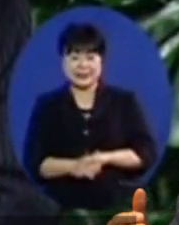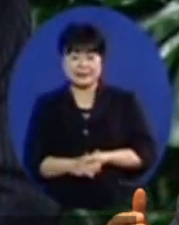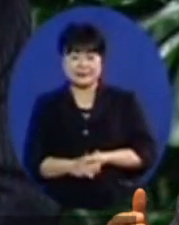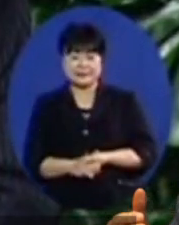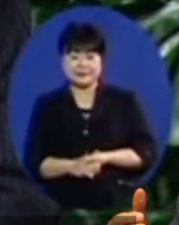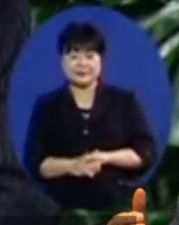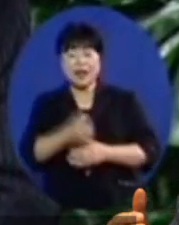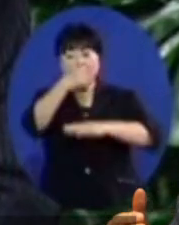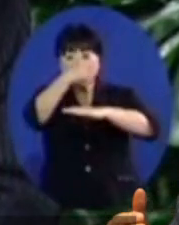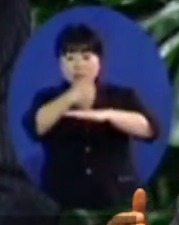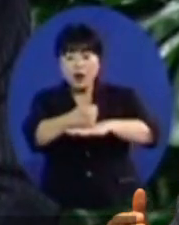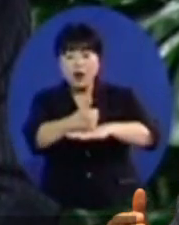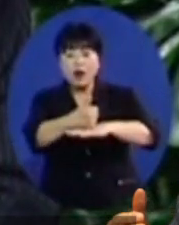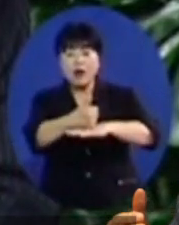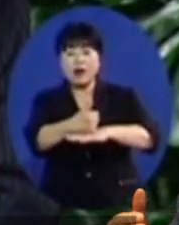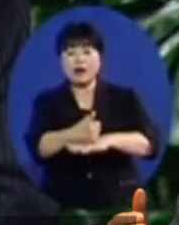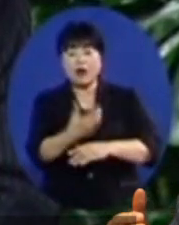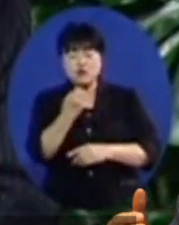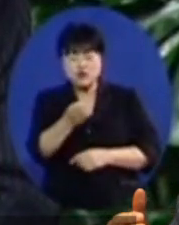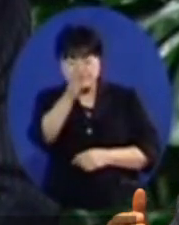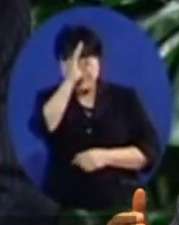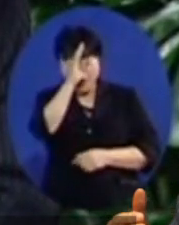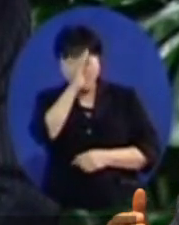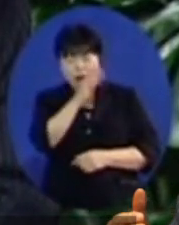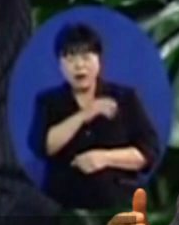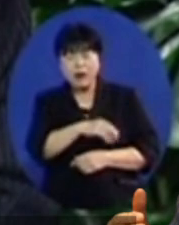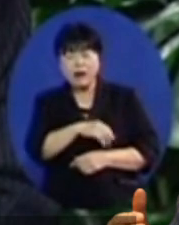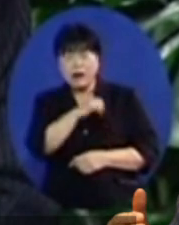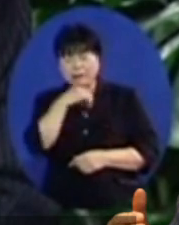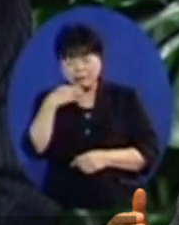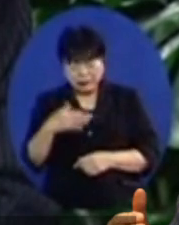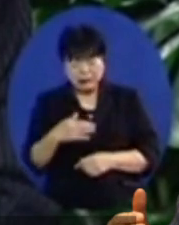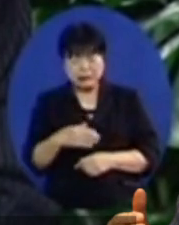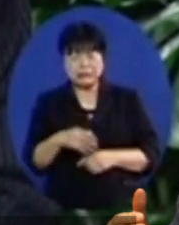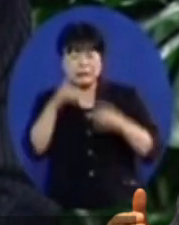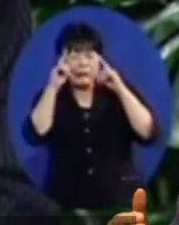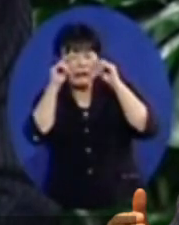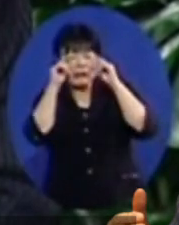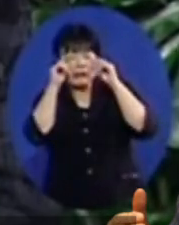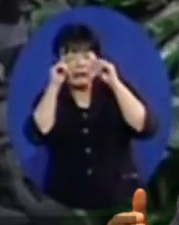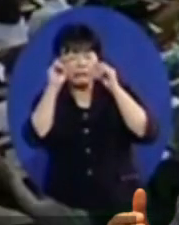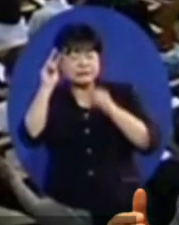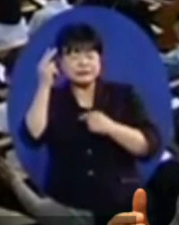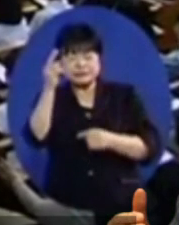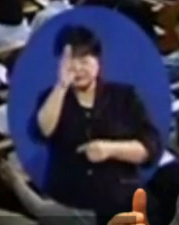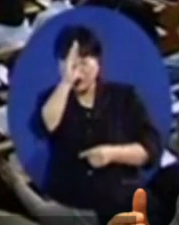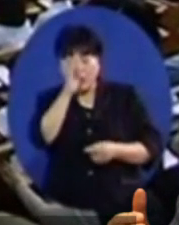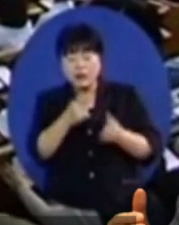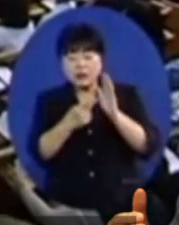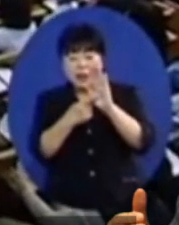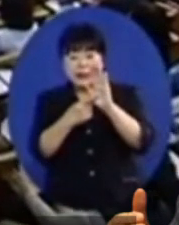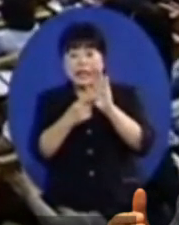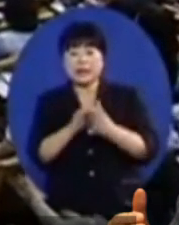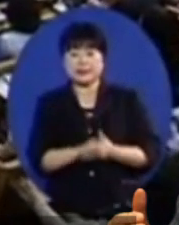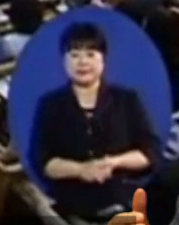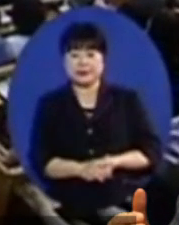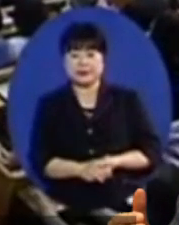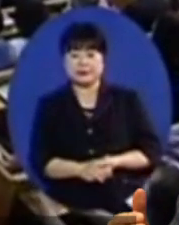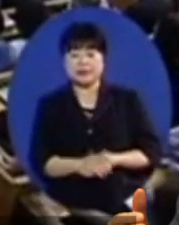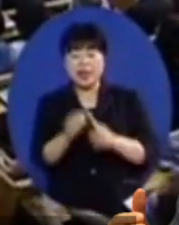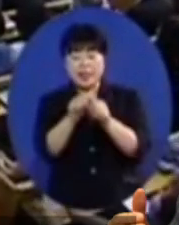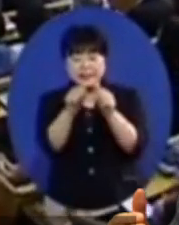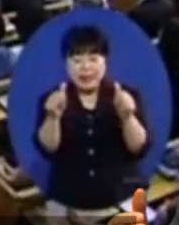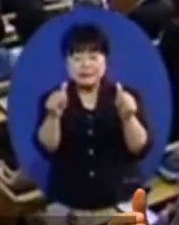그리고 그 결과 우울증과 식욕 부진, 위장병, 불면증, 노이로제 현상이 나타났다고 했습니다.